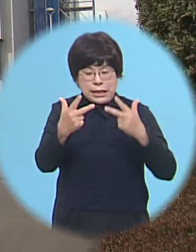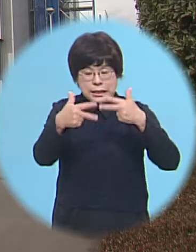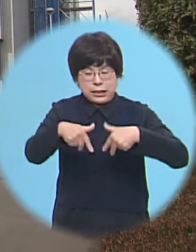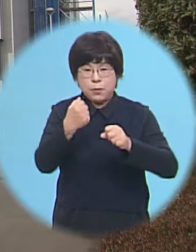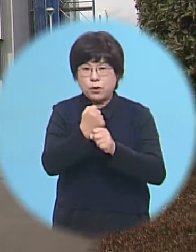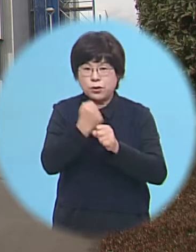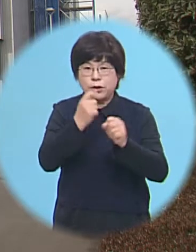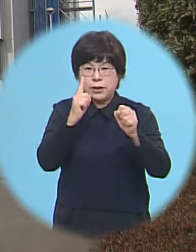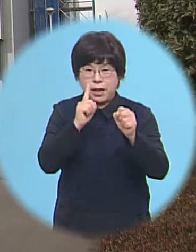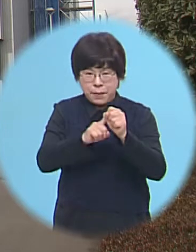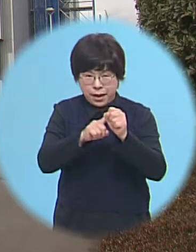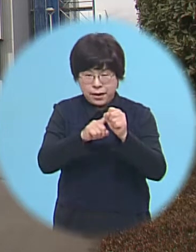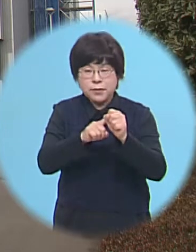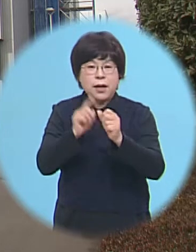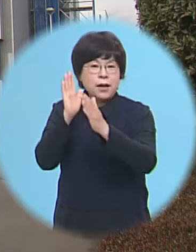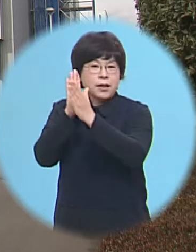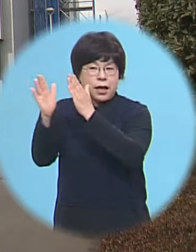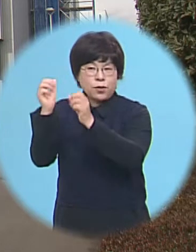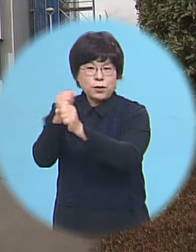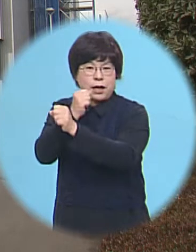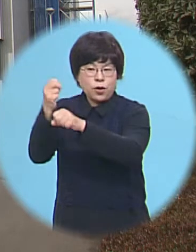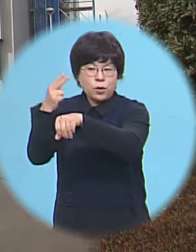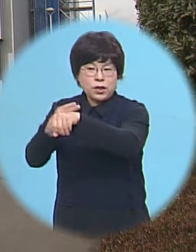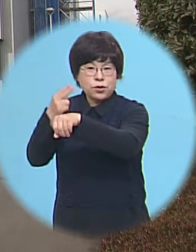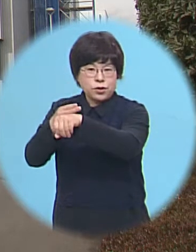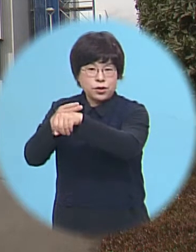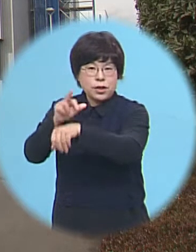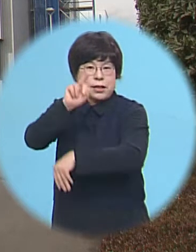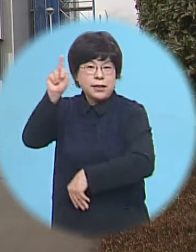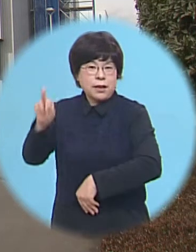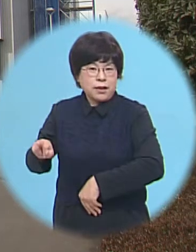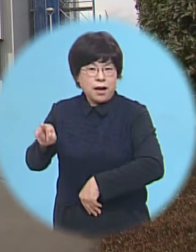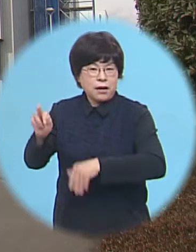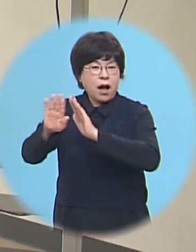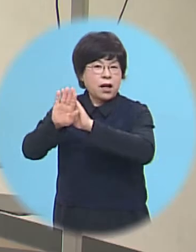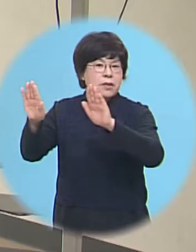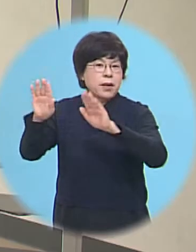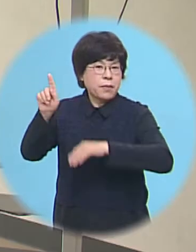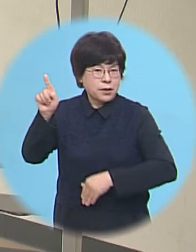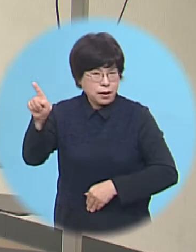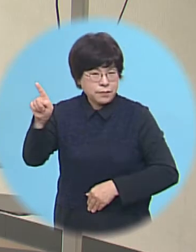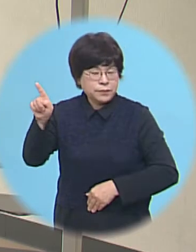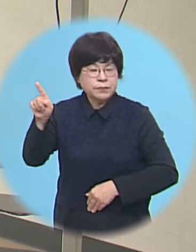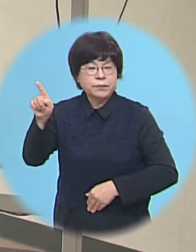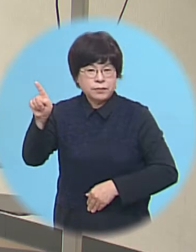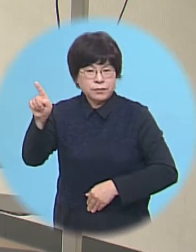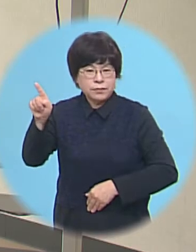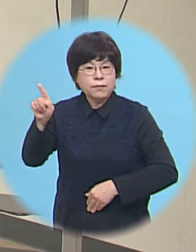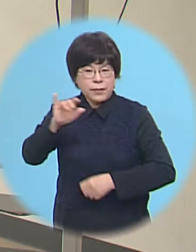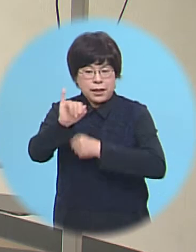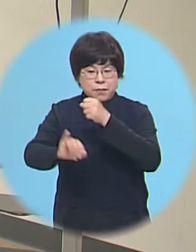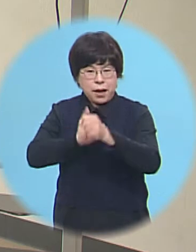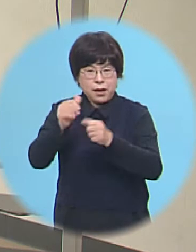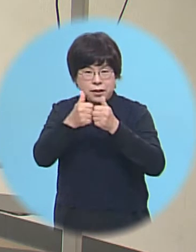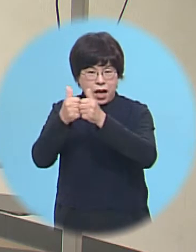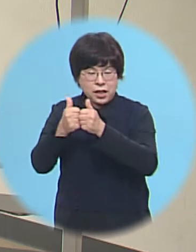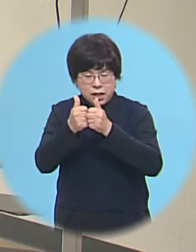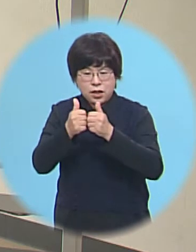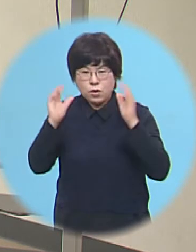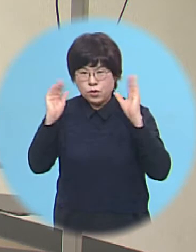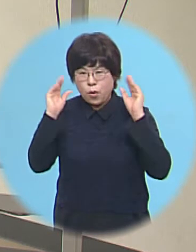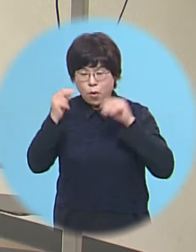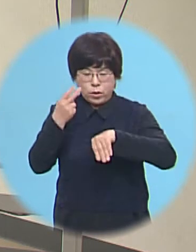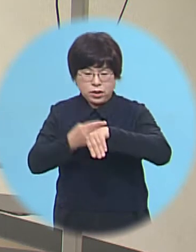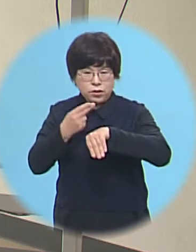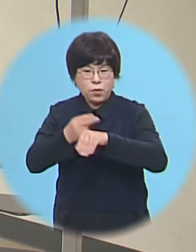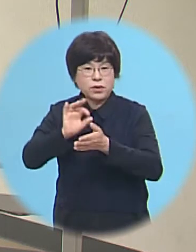構築の支援を県の産業技術センターが行っています。ウェブ会議などの情報技術を活用